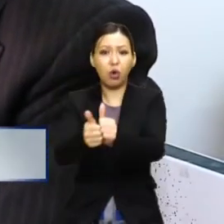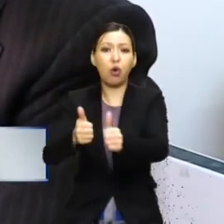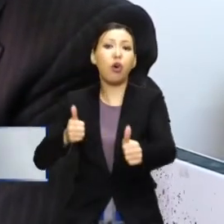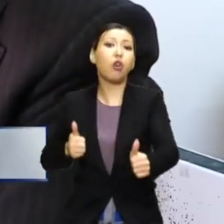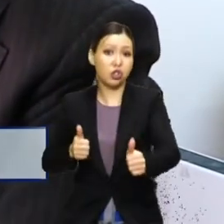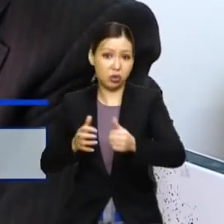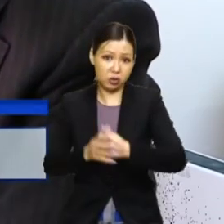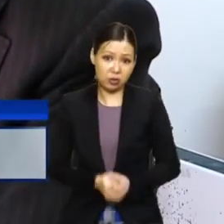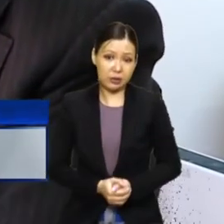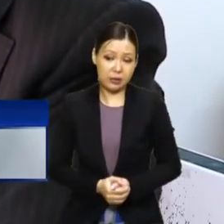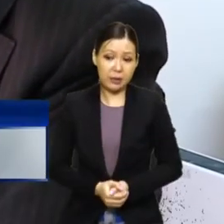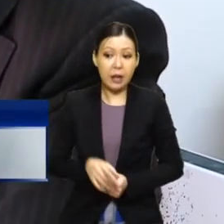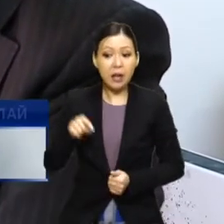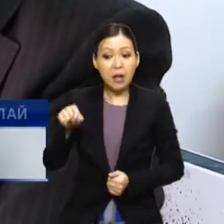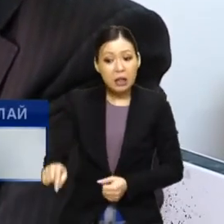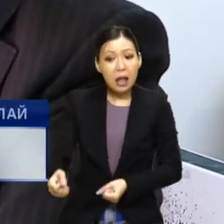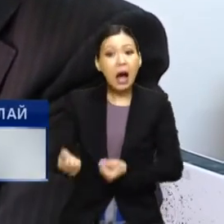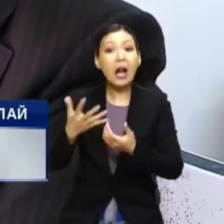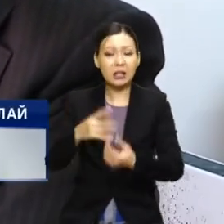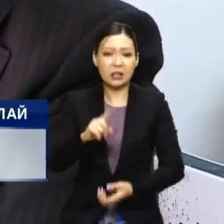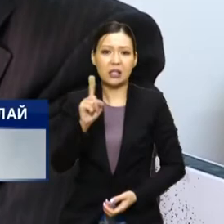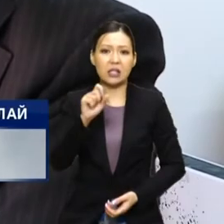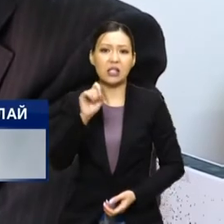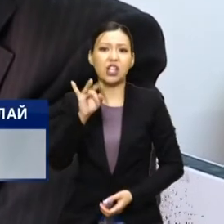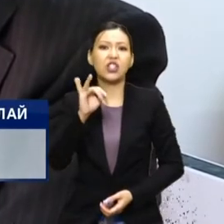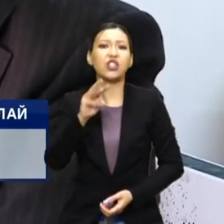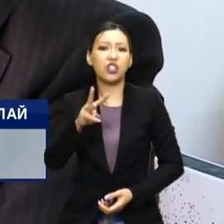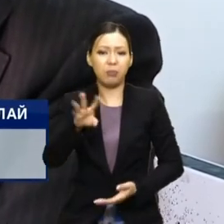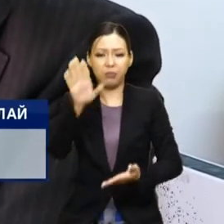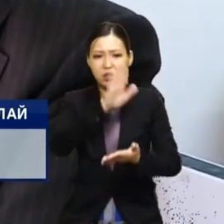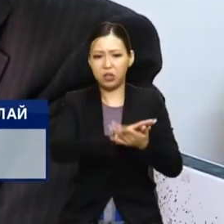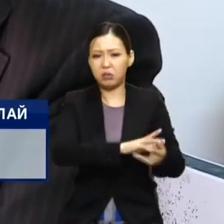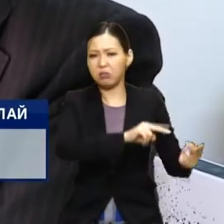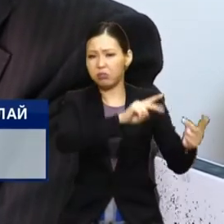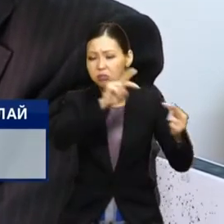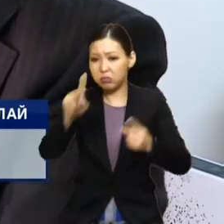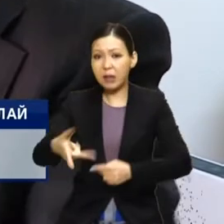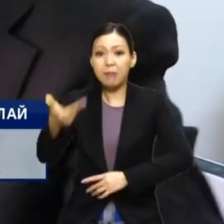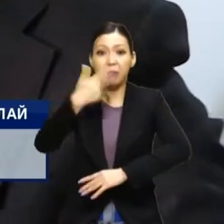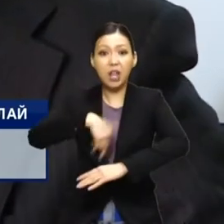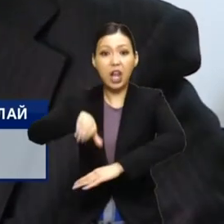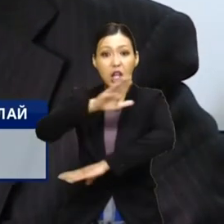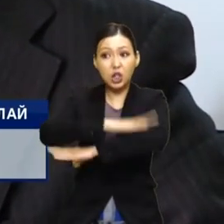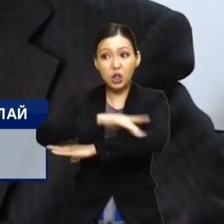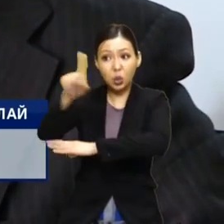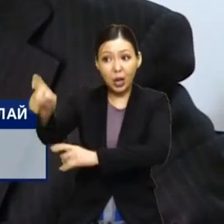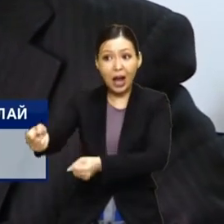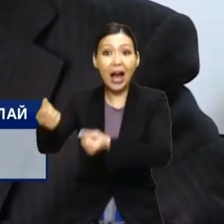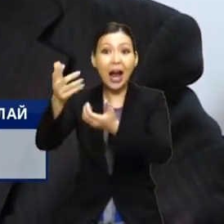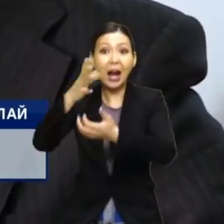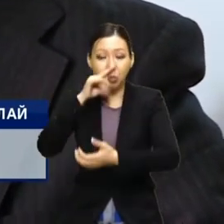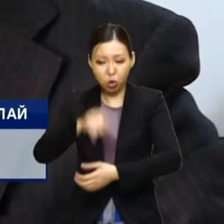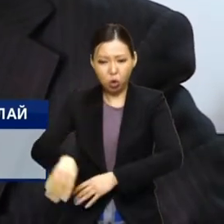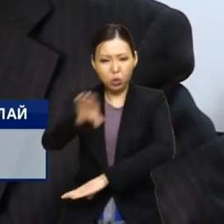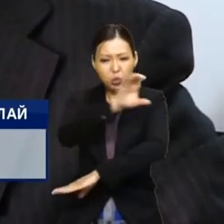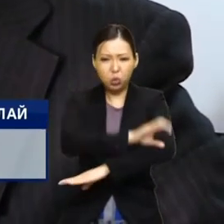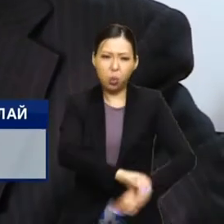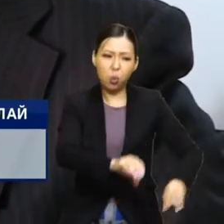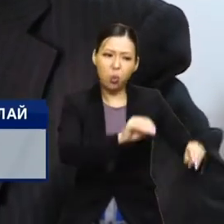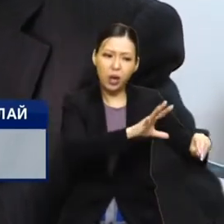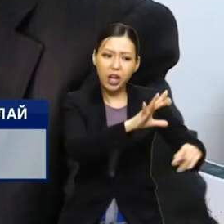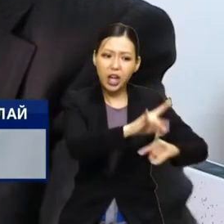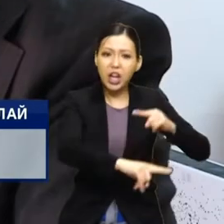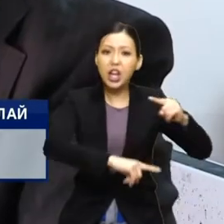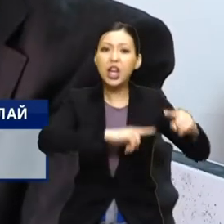энэ дээр бол бүр зарчмын шинжтэй томоохон реформ хийж их сургуулиудын хэм маягийг өнөөгийн энэ сургалт замсаг хэм маягаас